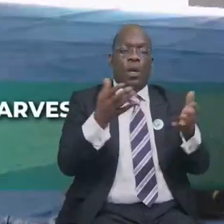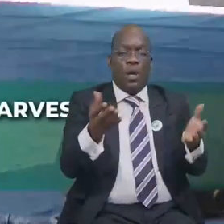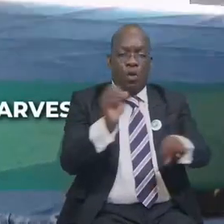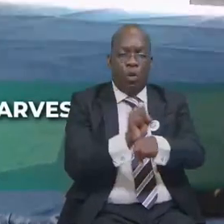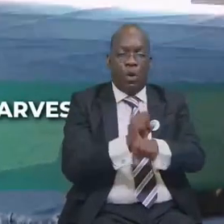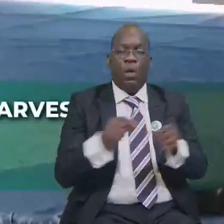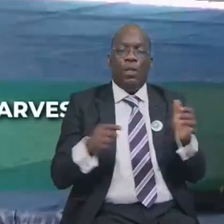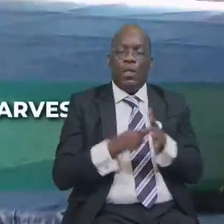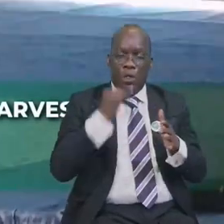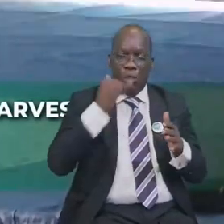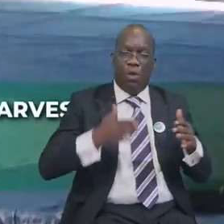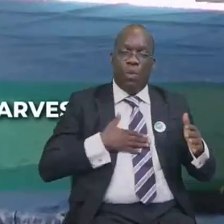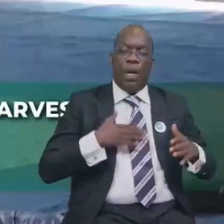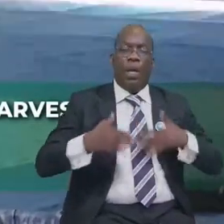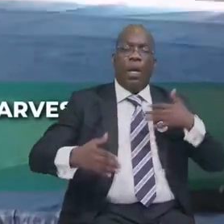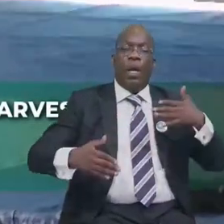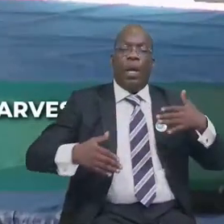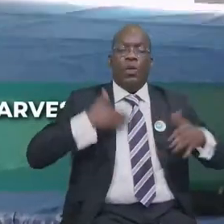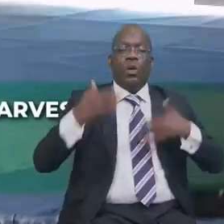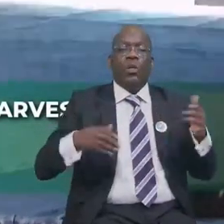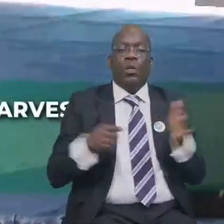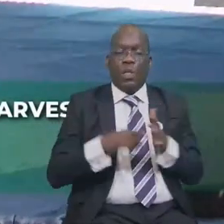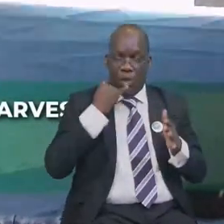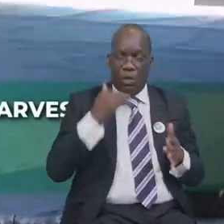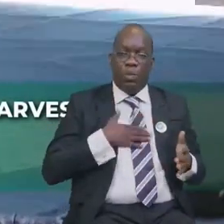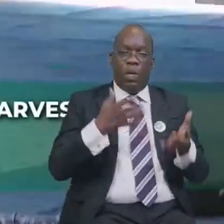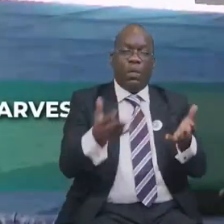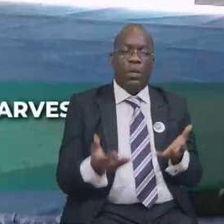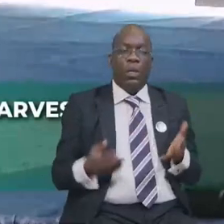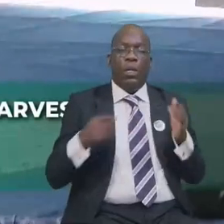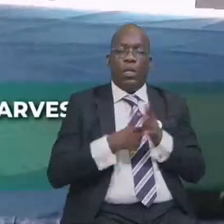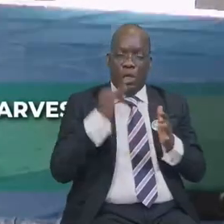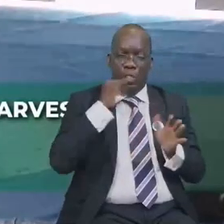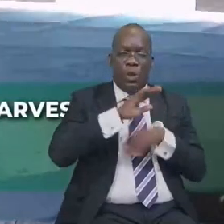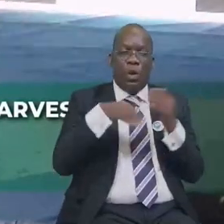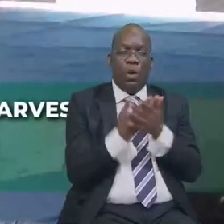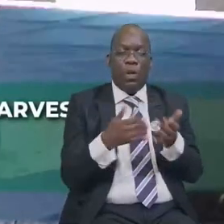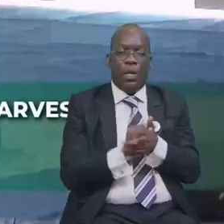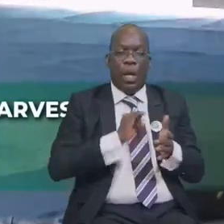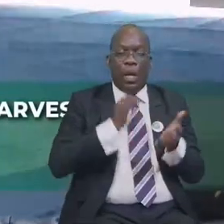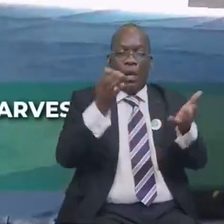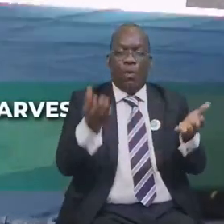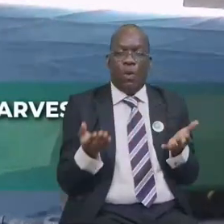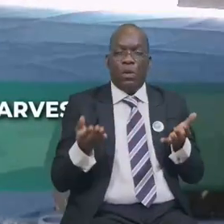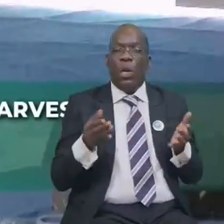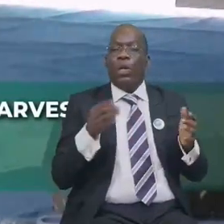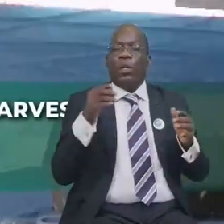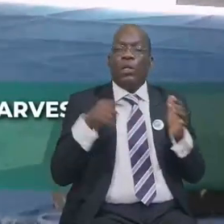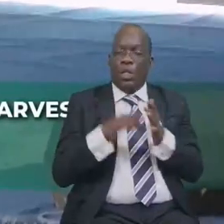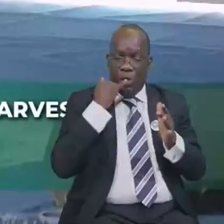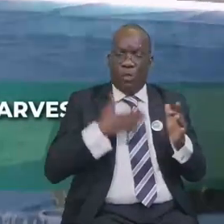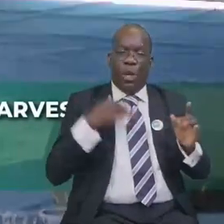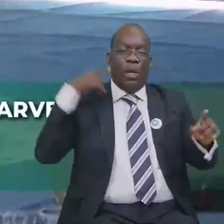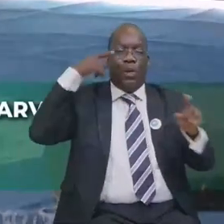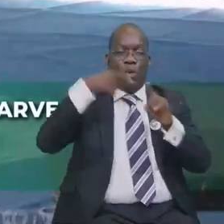voici ma passion, voici tout ce que je vise et après quoi je cours. Je veux